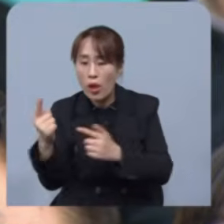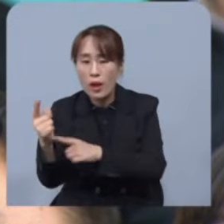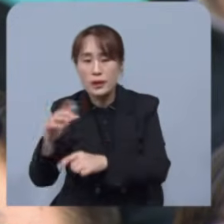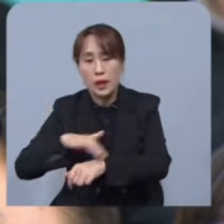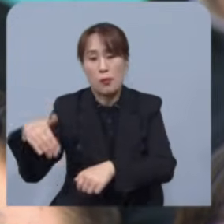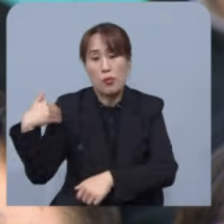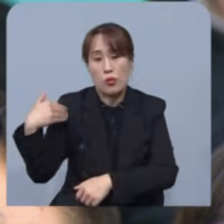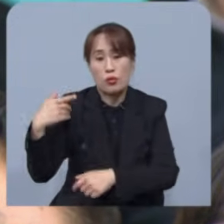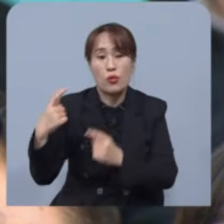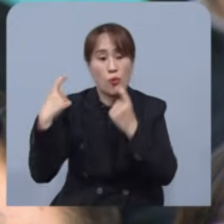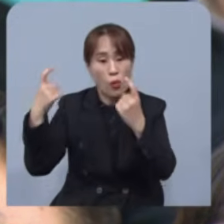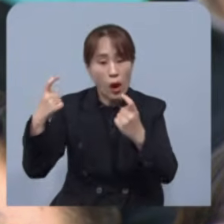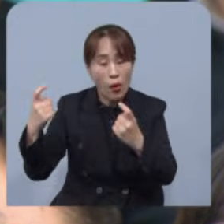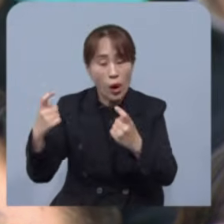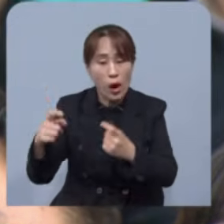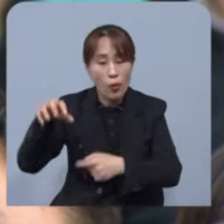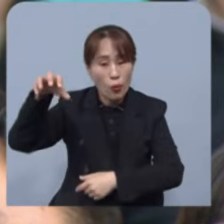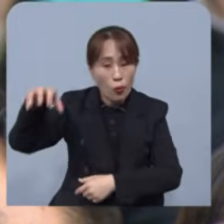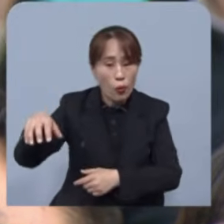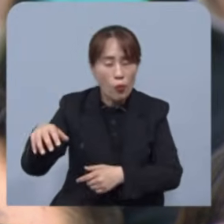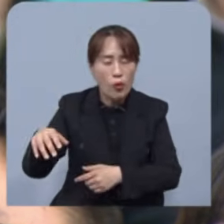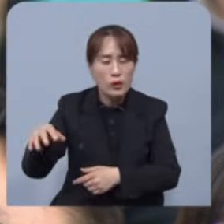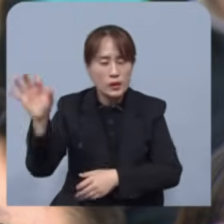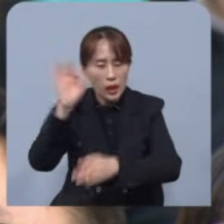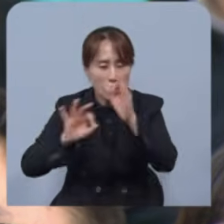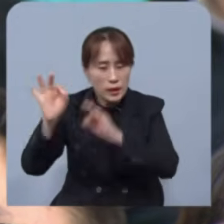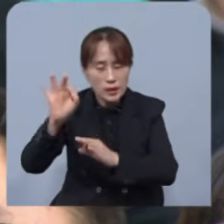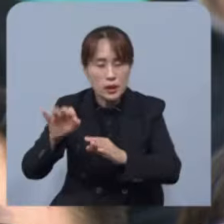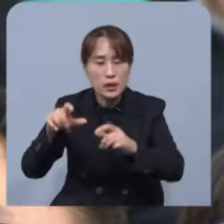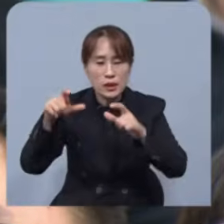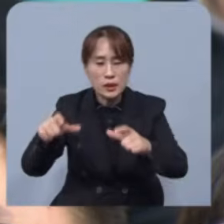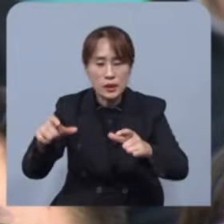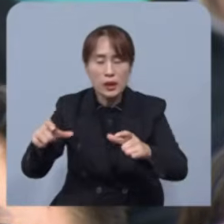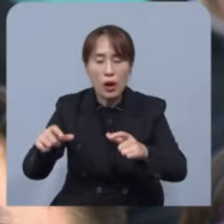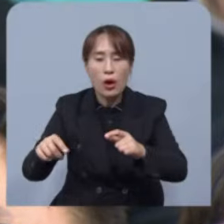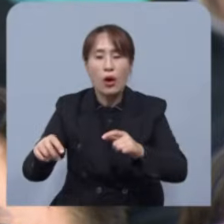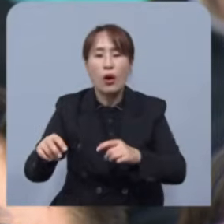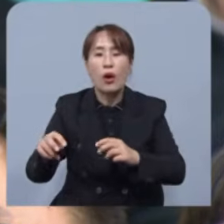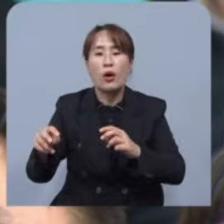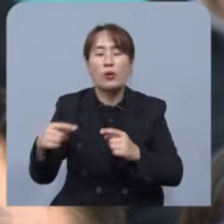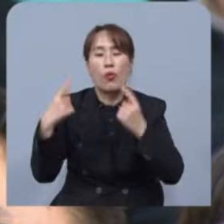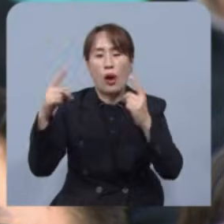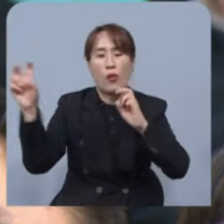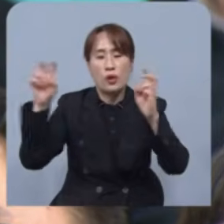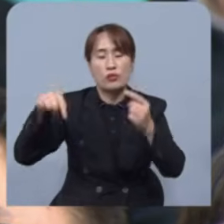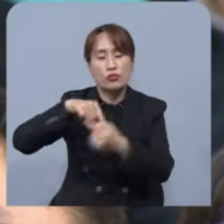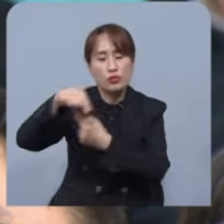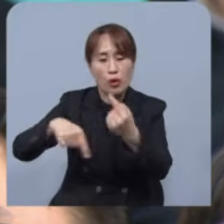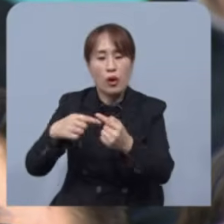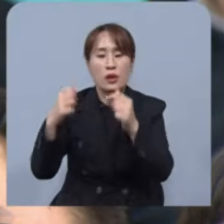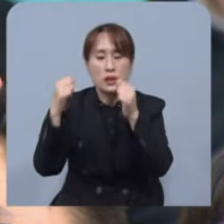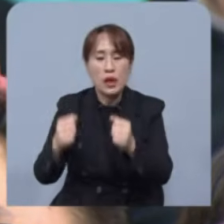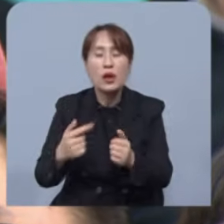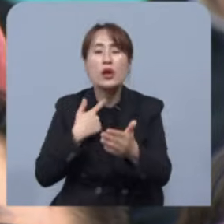알려지지 않은 관광 불모지 지역들, 지역 기반 여행사가 운영하는 체험형, 체류형 상품들이